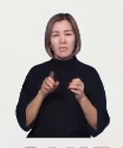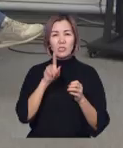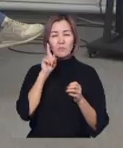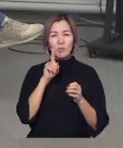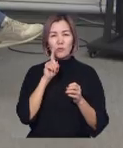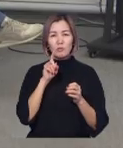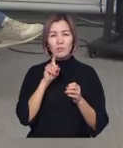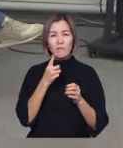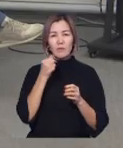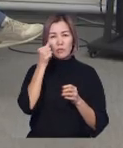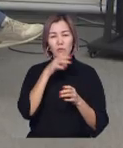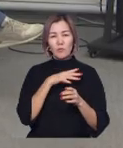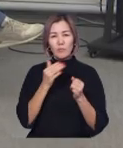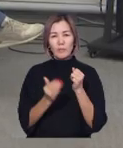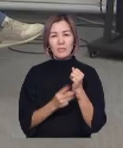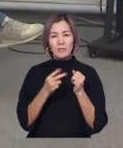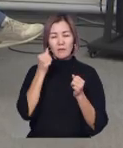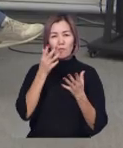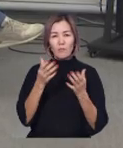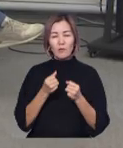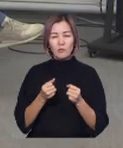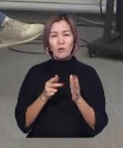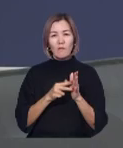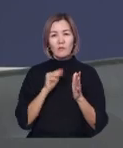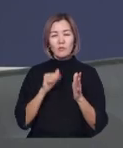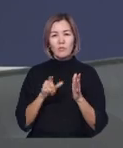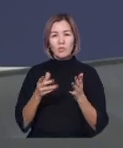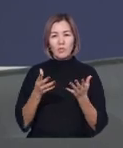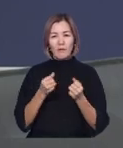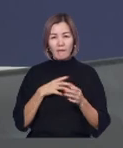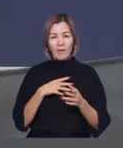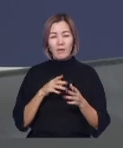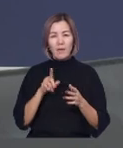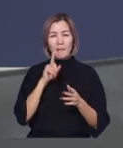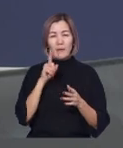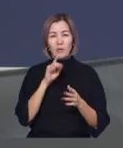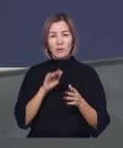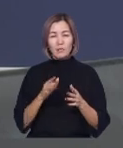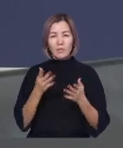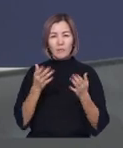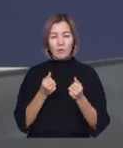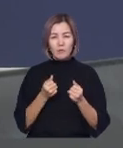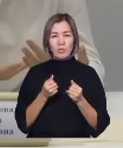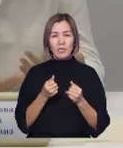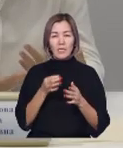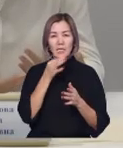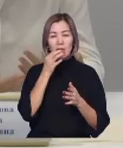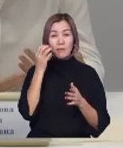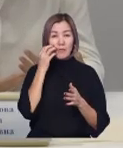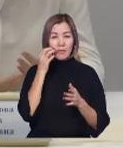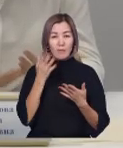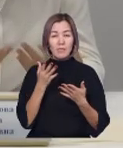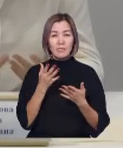год. И с начала этого года помощь уже получили более 8 тысяч человек. Подростки получают консультации по вопросам ранней